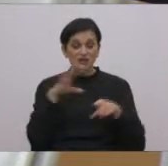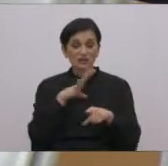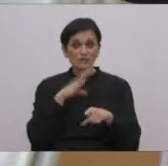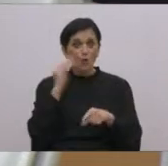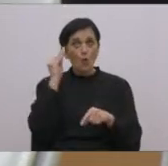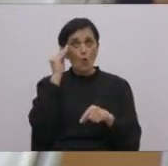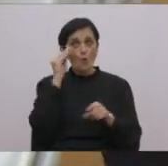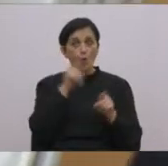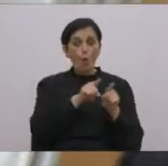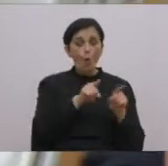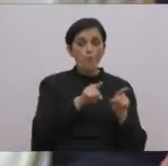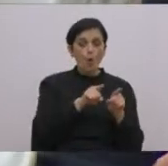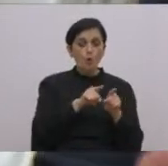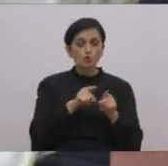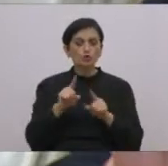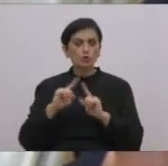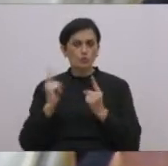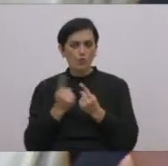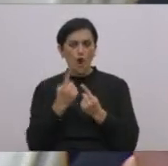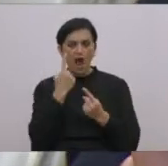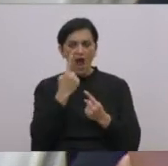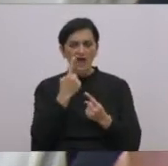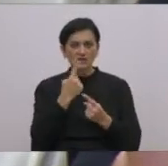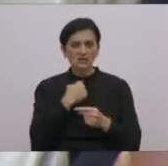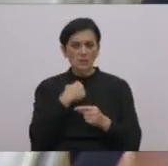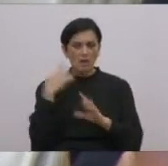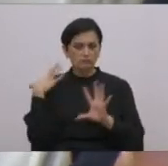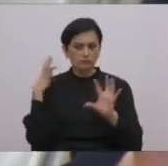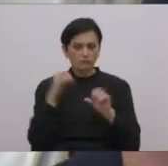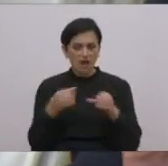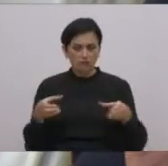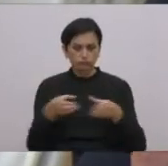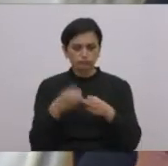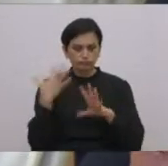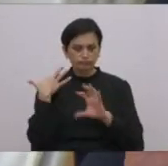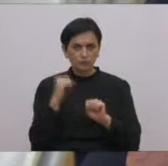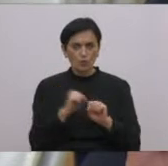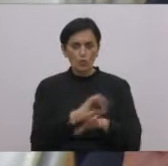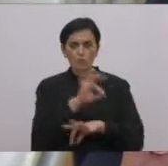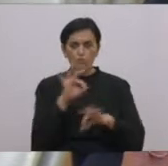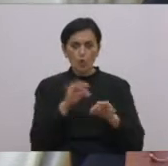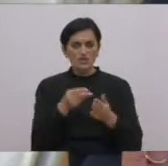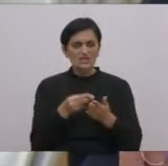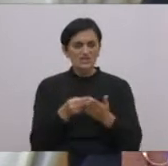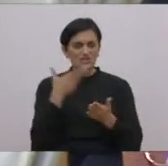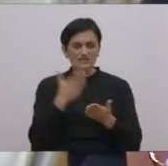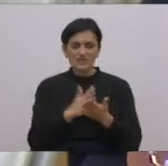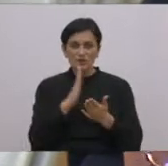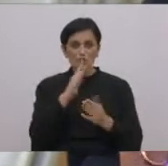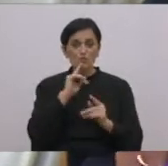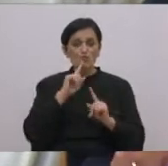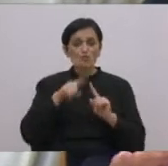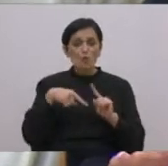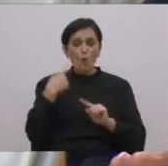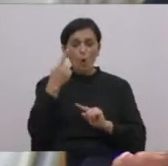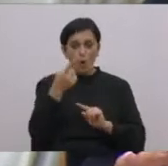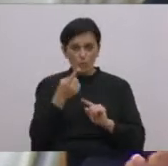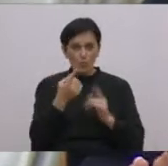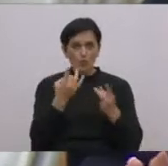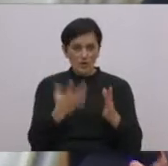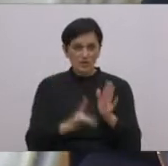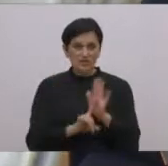mea, da, opoziția mea, e tchvat da ucira, am sa hrăd. Proiecte, arăriz, zurian, de când am omorât, s-a umbrat David